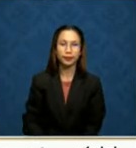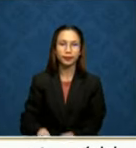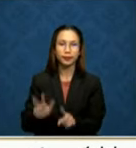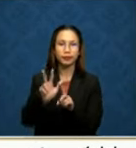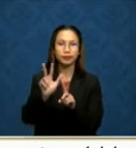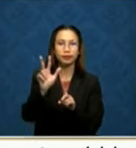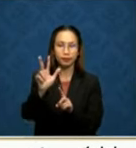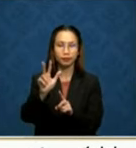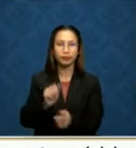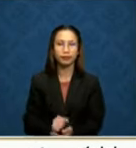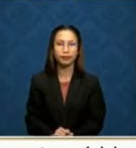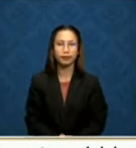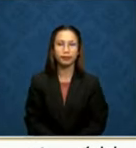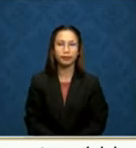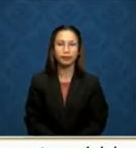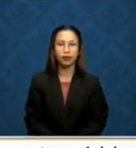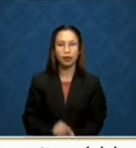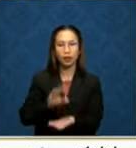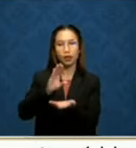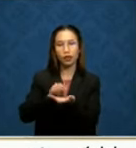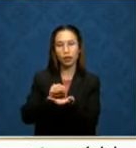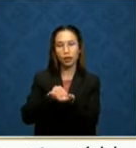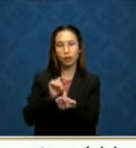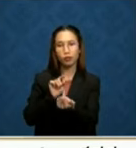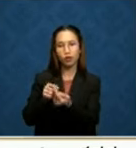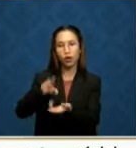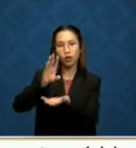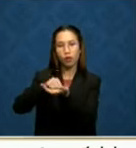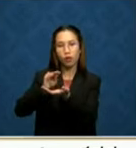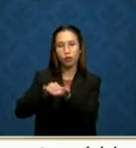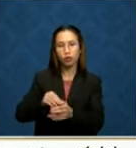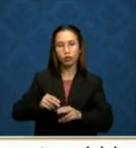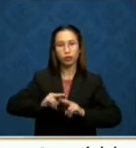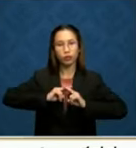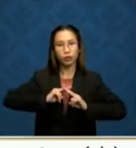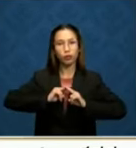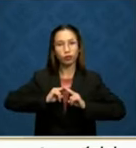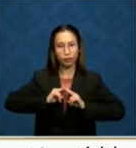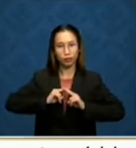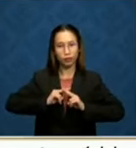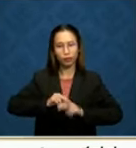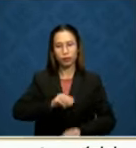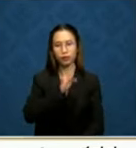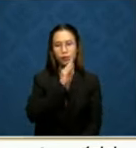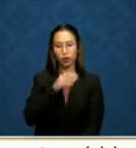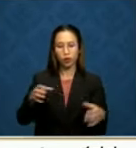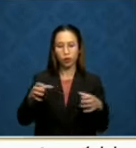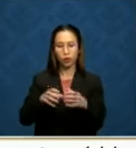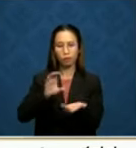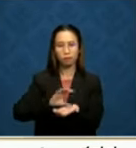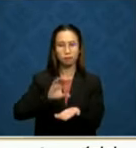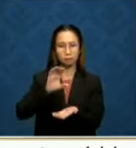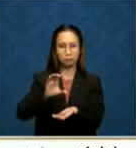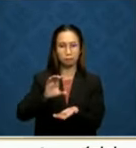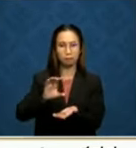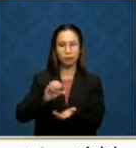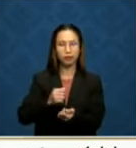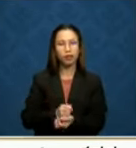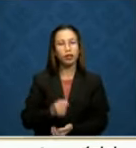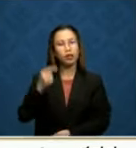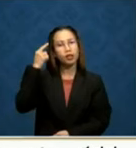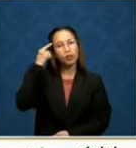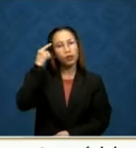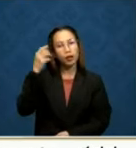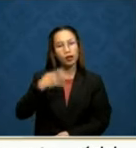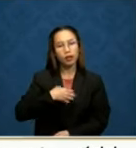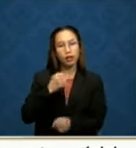สามค่ะดิฉนอยากจะพูดถึงการเก็บรวบรวมและการใช้ข้อมูลส่วบุคคลค่ะจากการที่มีกมทนขนาดใหญ่ มีแวโนม